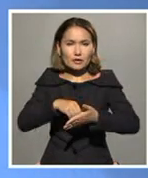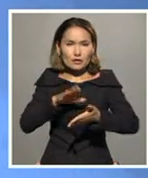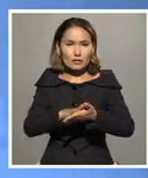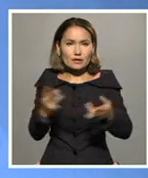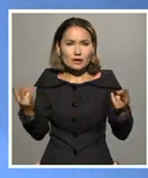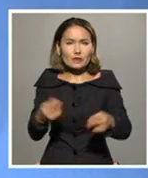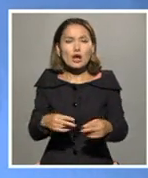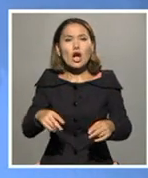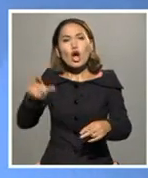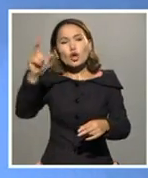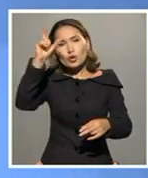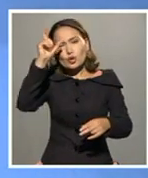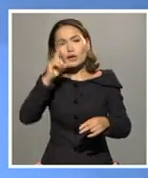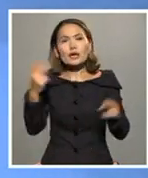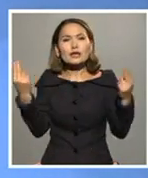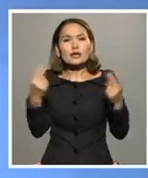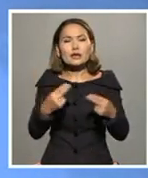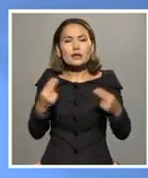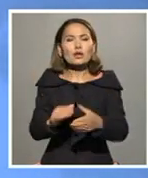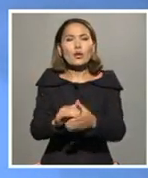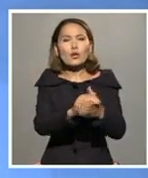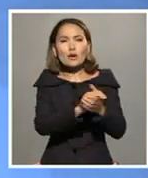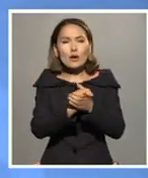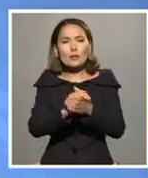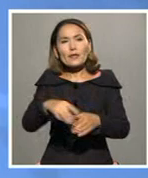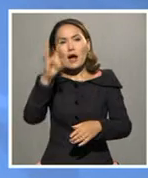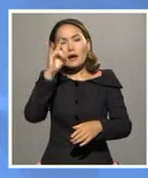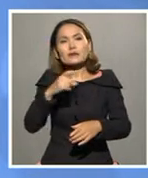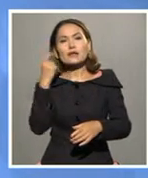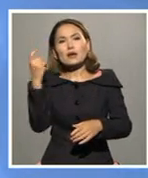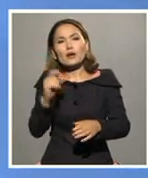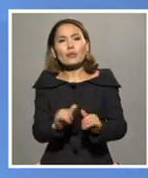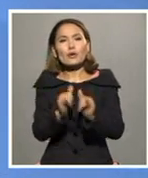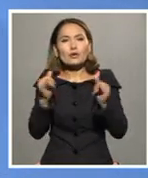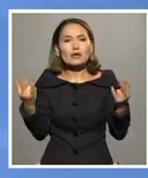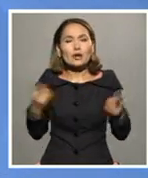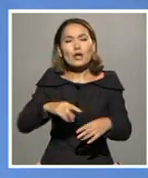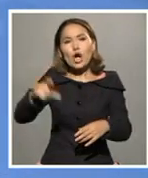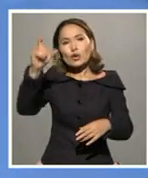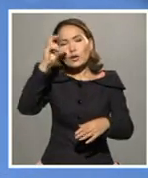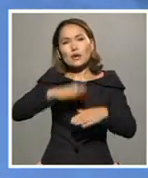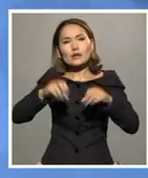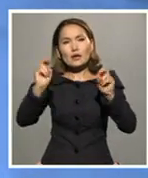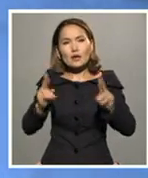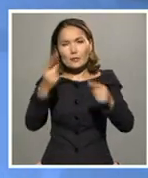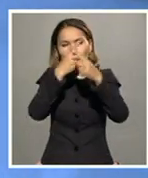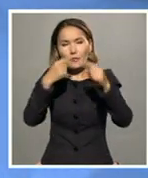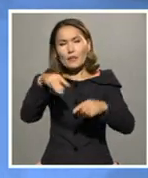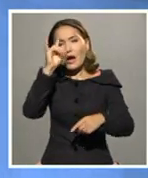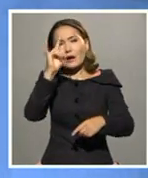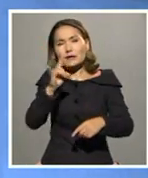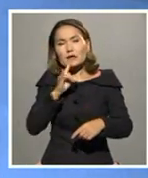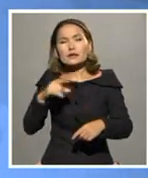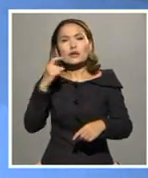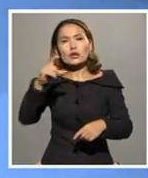Түркия кедендік одағы аясында еркін сауда аймағын құрса, Қазақстан экономикасы өрлей түседі. Бұл түркиялық сарапшылардың пікірі. Бауырлас елдің экономистері